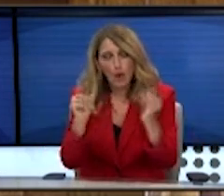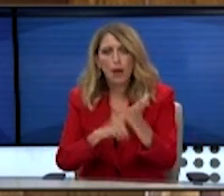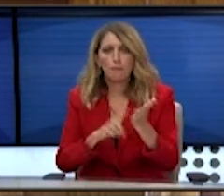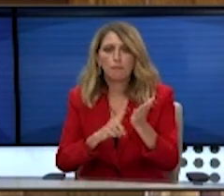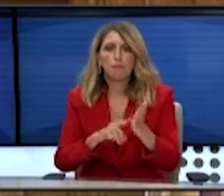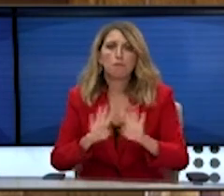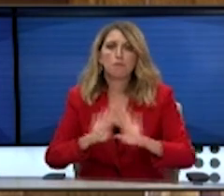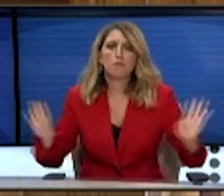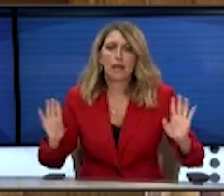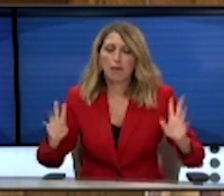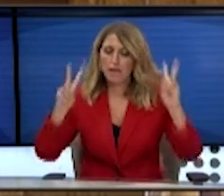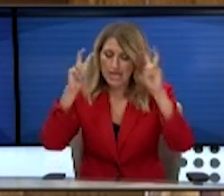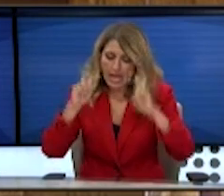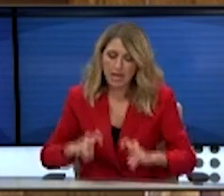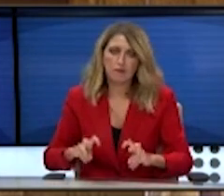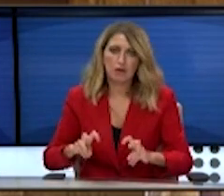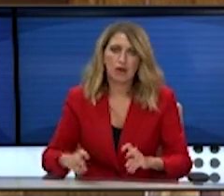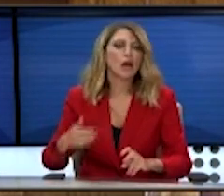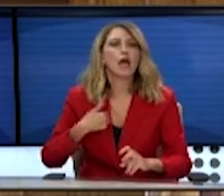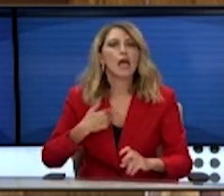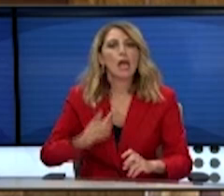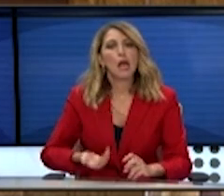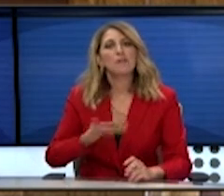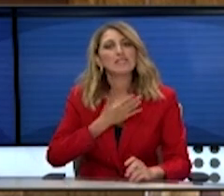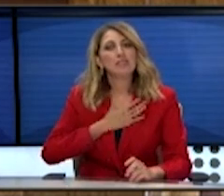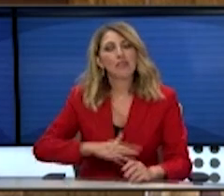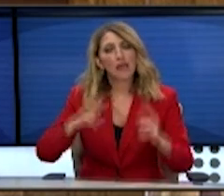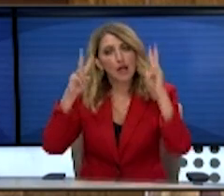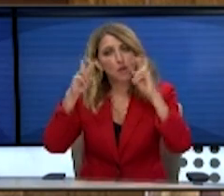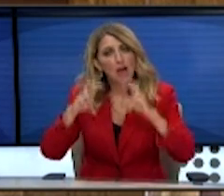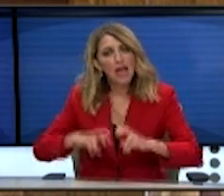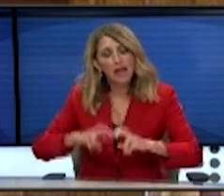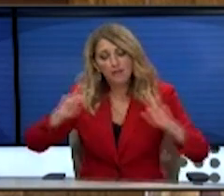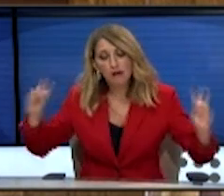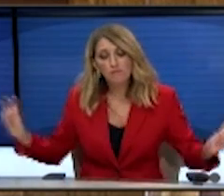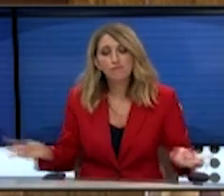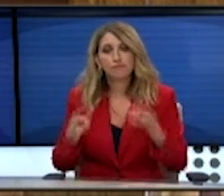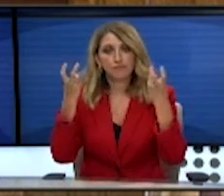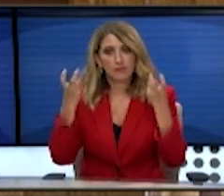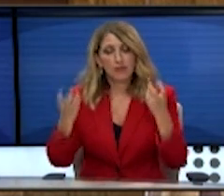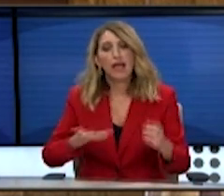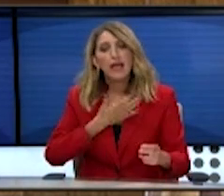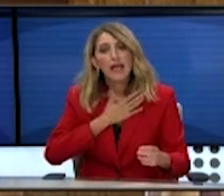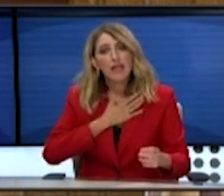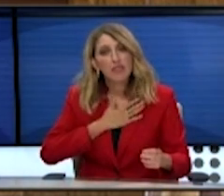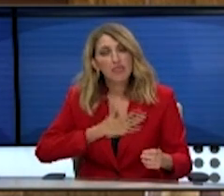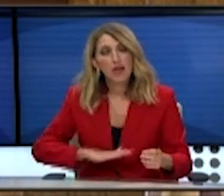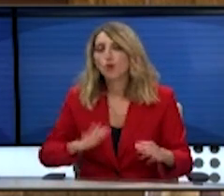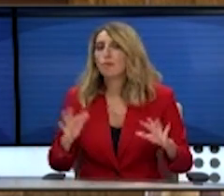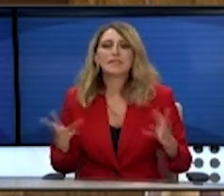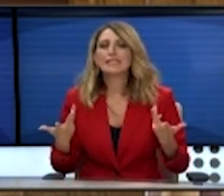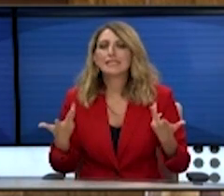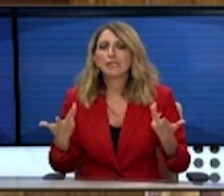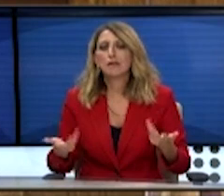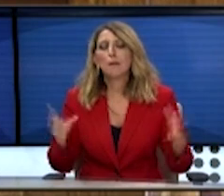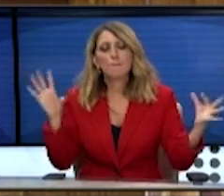έχει κυρίως το χαρακτήρα της αποκάλυψης, της ενδυνάμωσης, ταυτόχρονα της θέλησης και της δράσης με